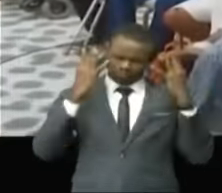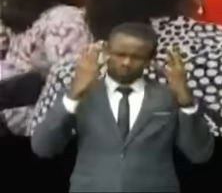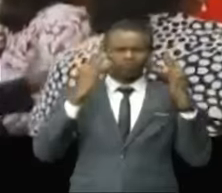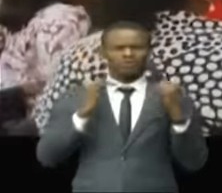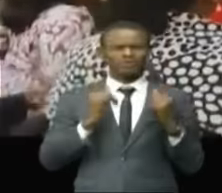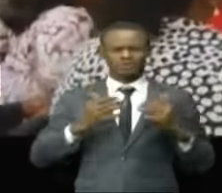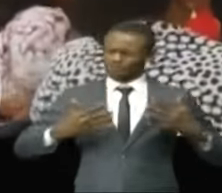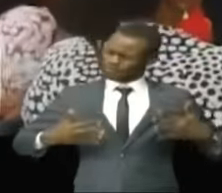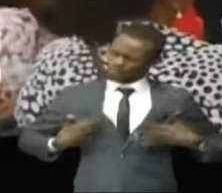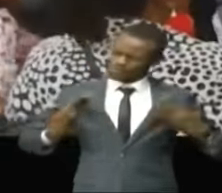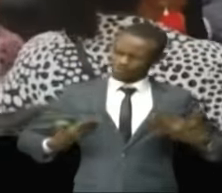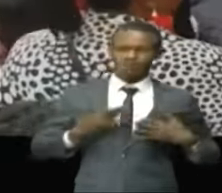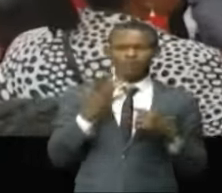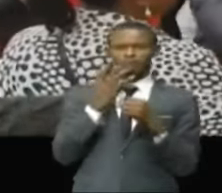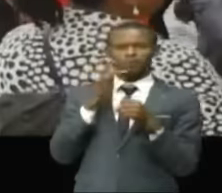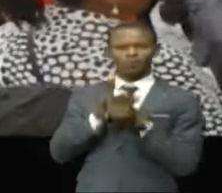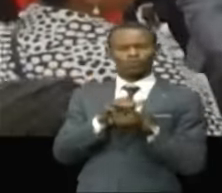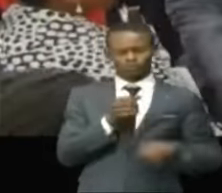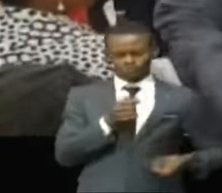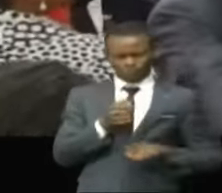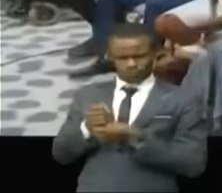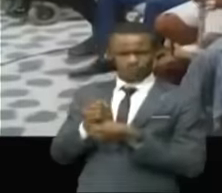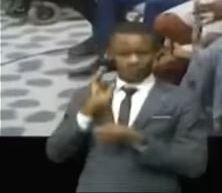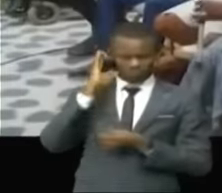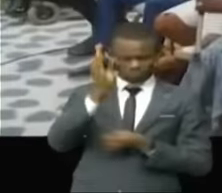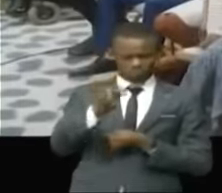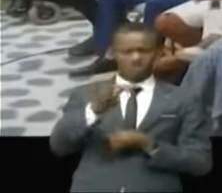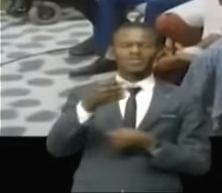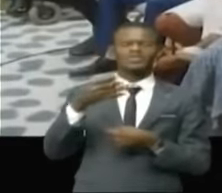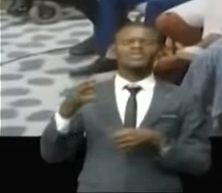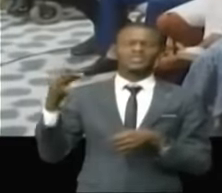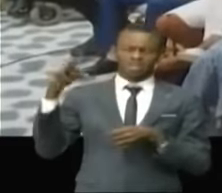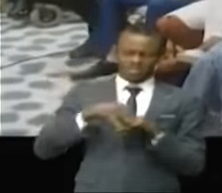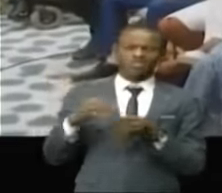Tshisekedi tout en lui promettant leur soutien total.